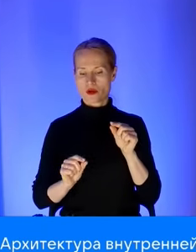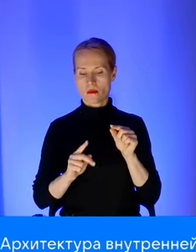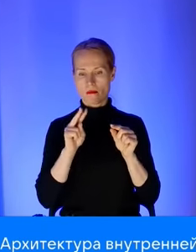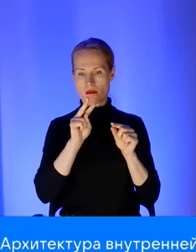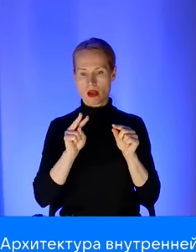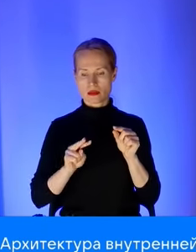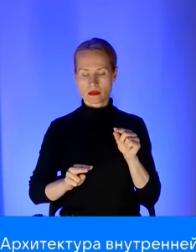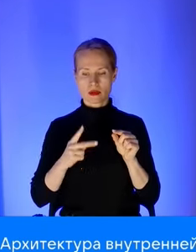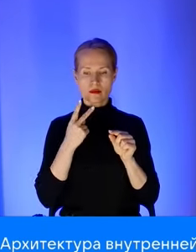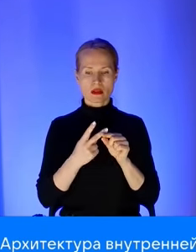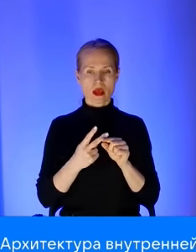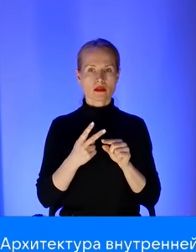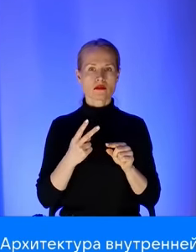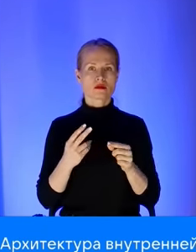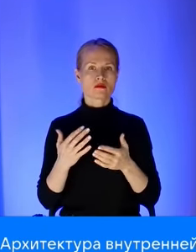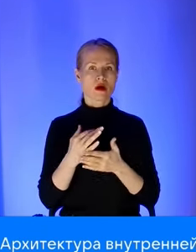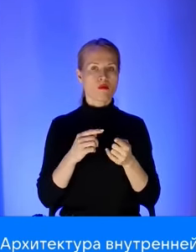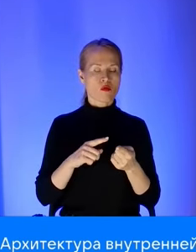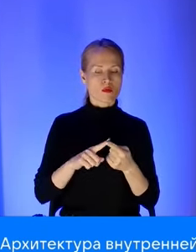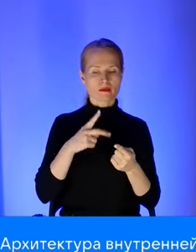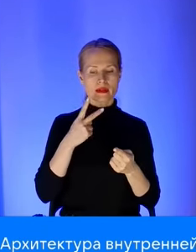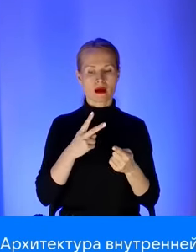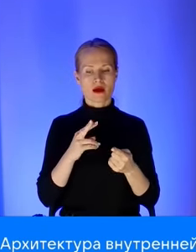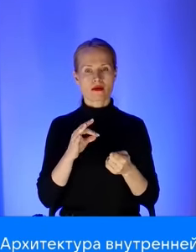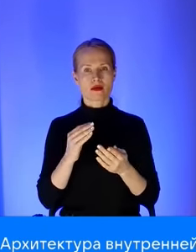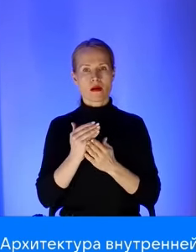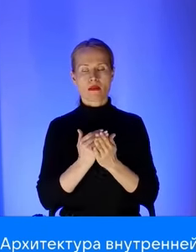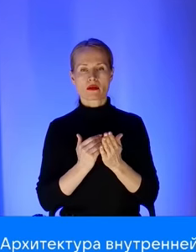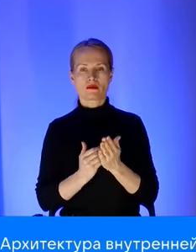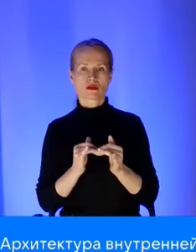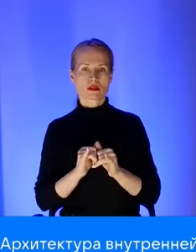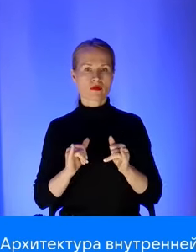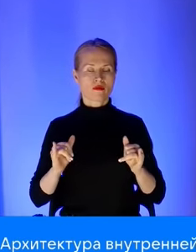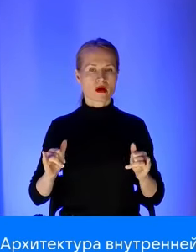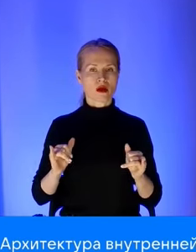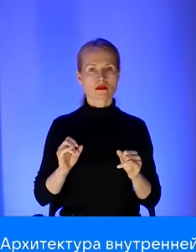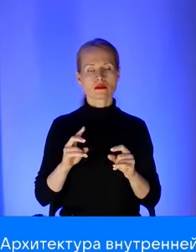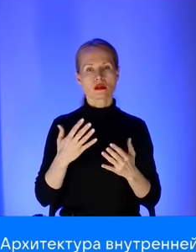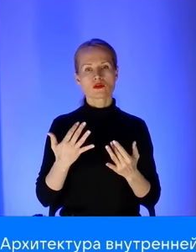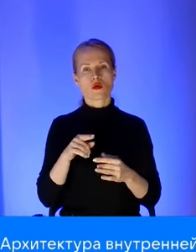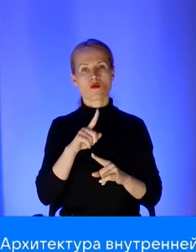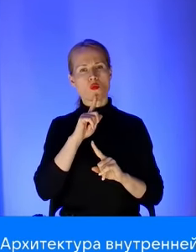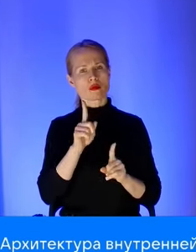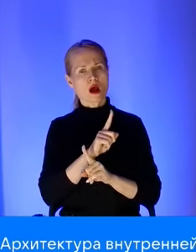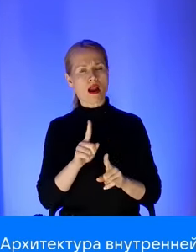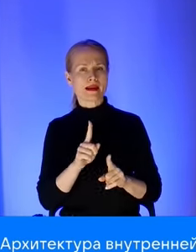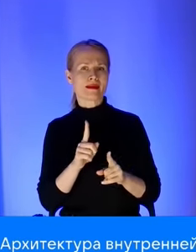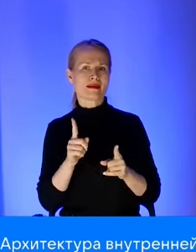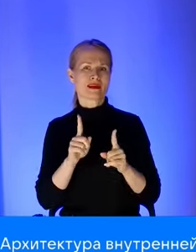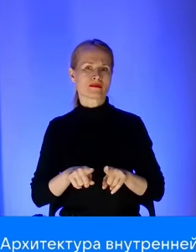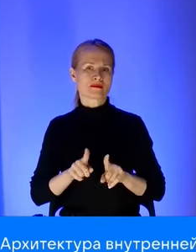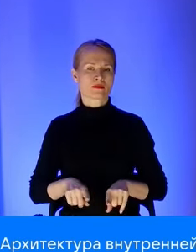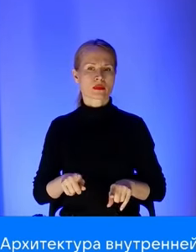там на боли посмотреть как продукт развивался Хватает ли ресурсов насколько его он уникален или нет то есть